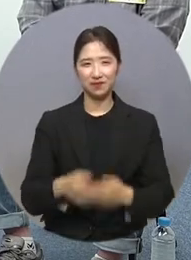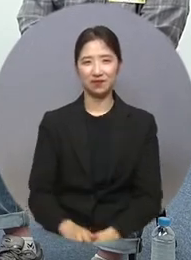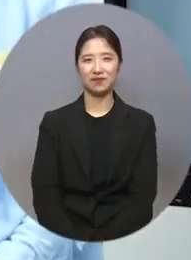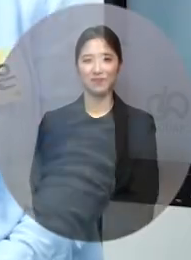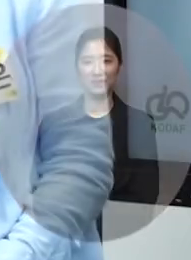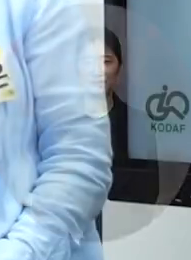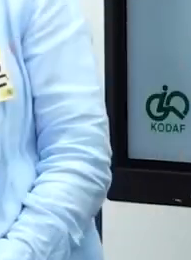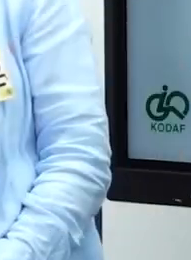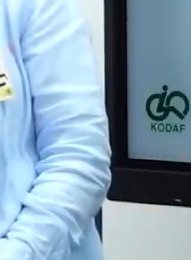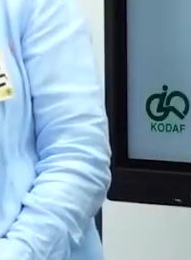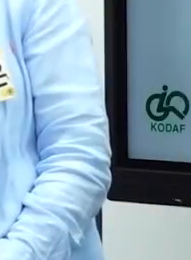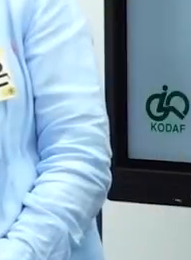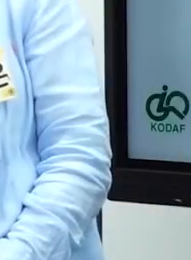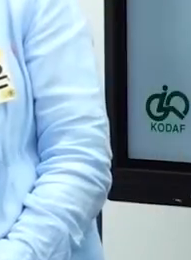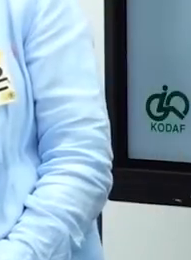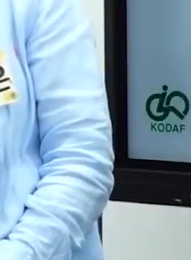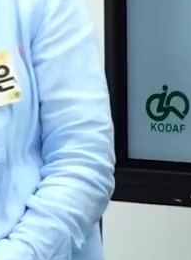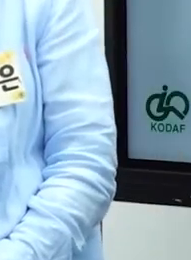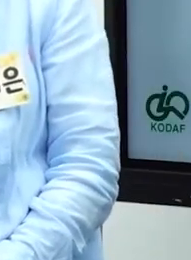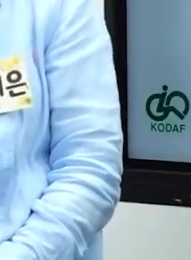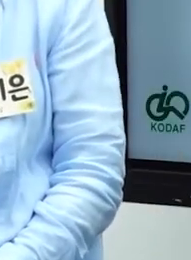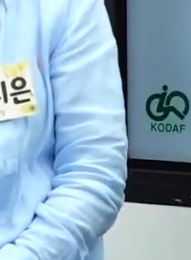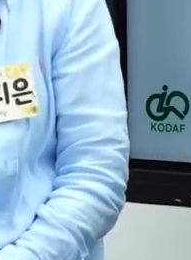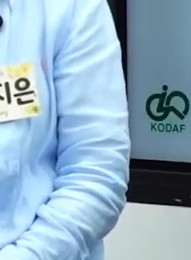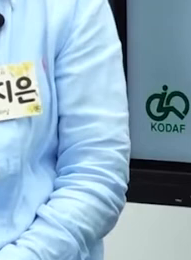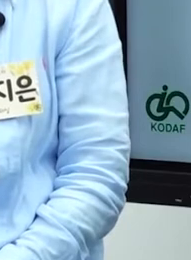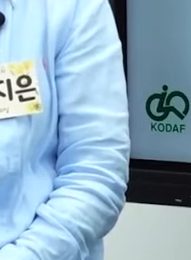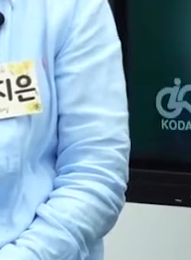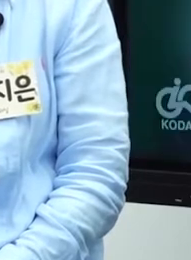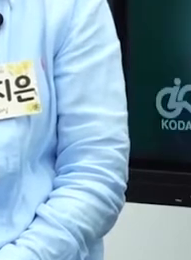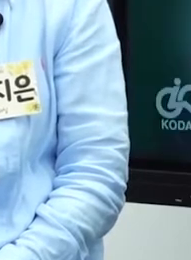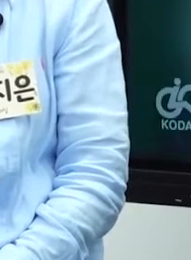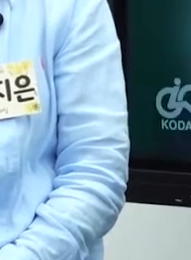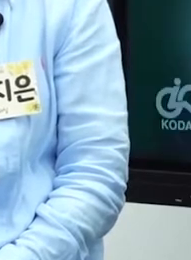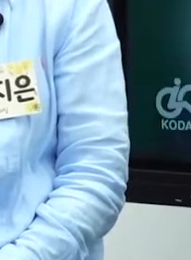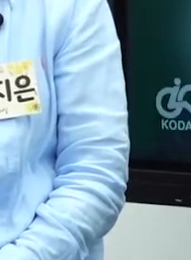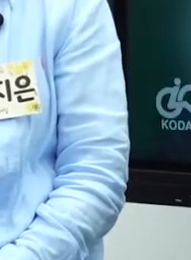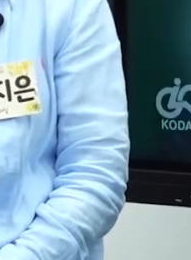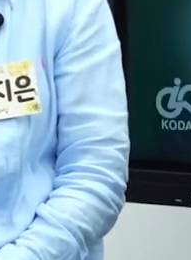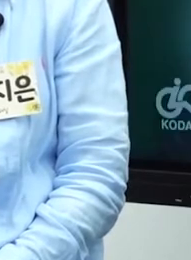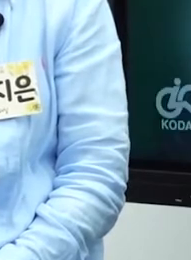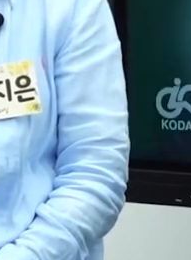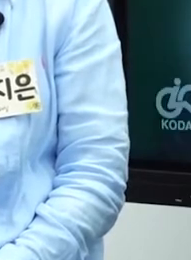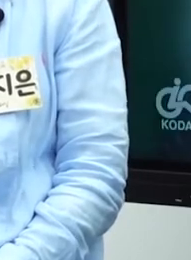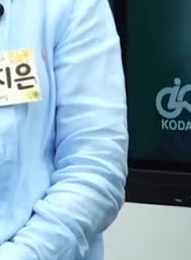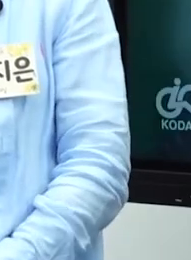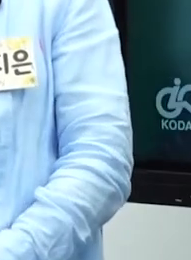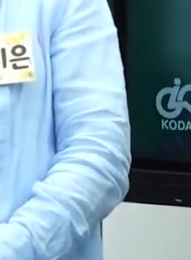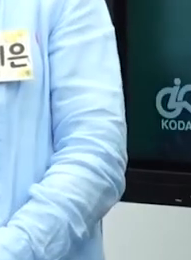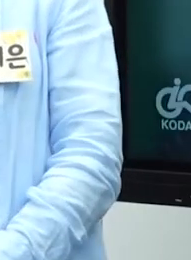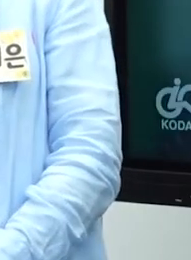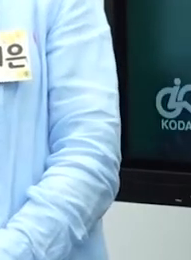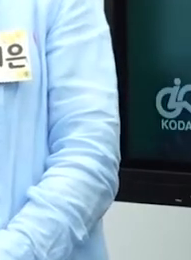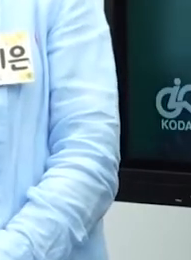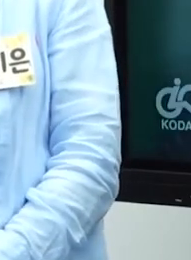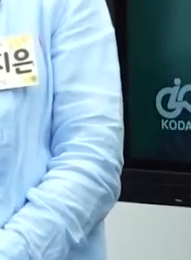부탁드려보겠습니다. 조금 전에 송정섭 선생님께서 나는 경계인인 것 같다 에 매우